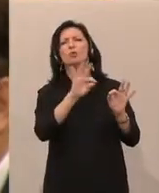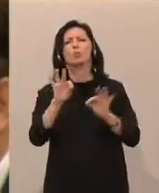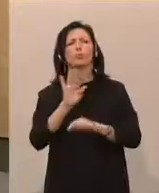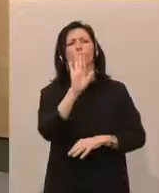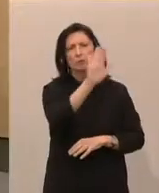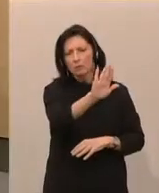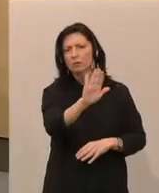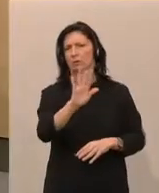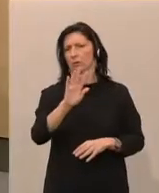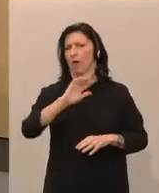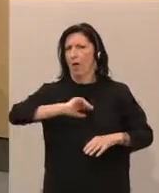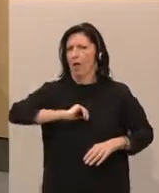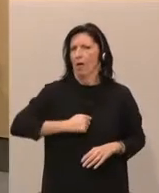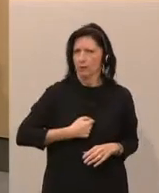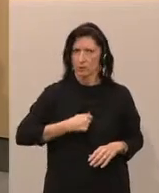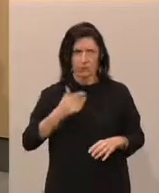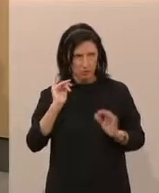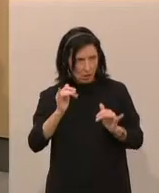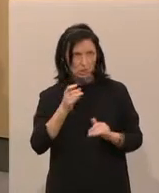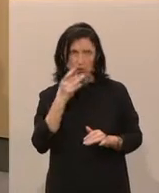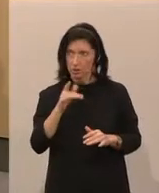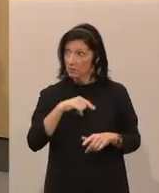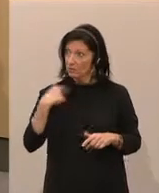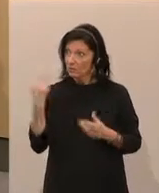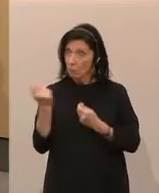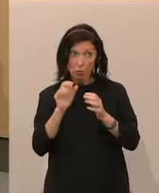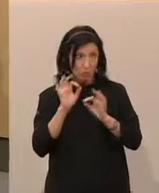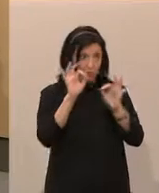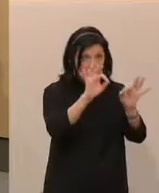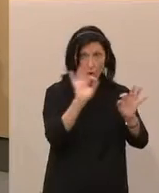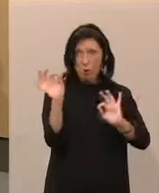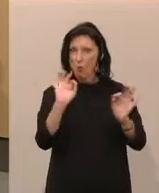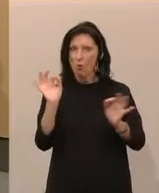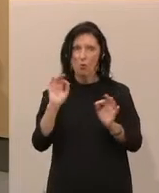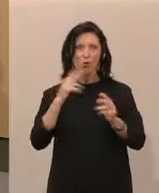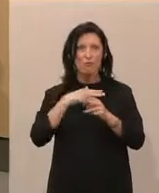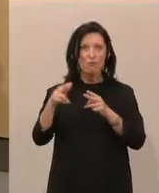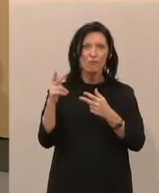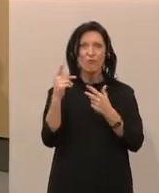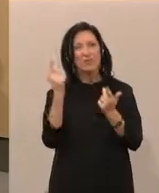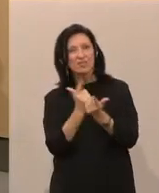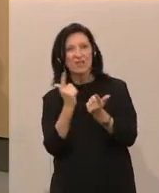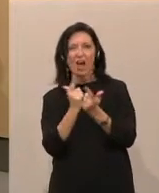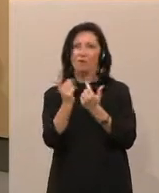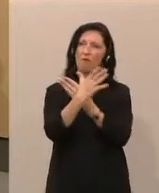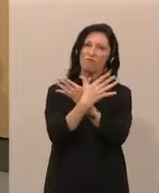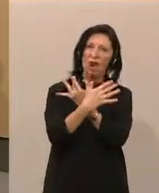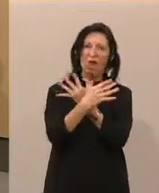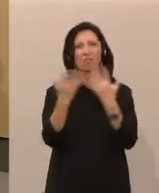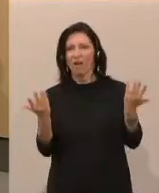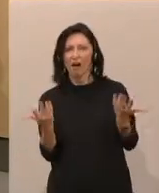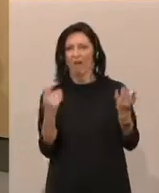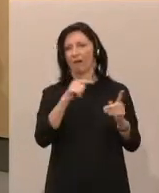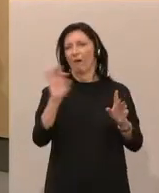keine politik für sie heraus man auch nicht für den wald oder für sonstige links ideologen dazu stehe ich ja